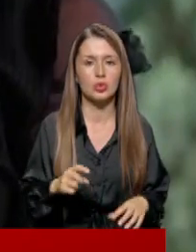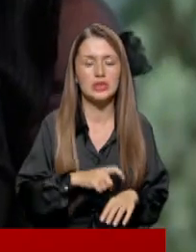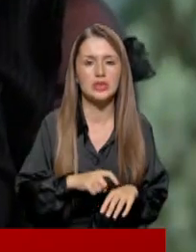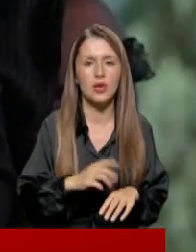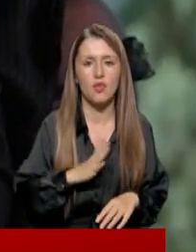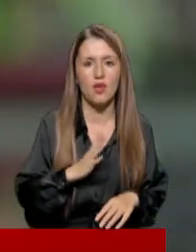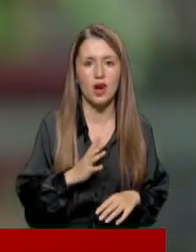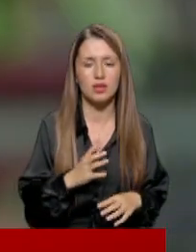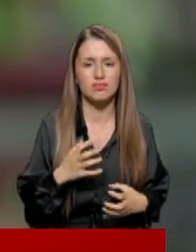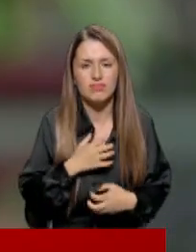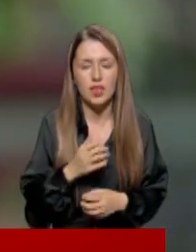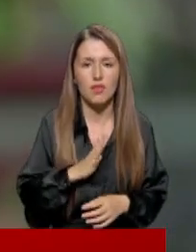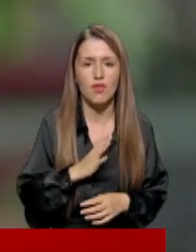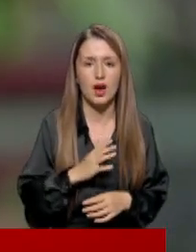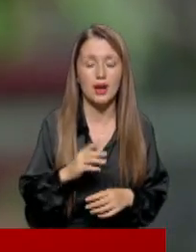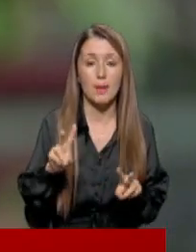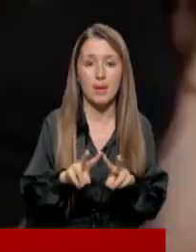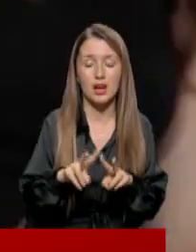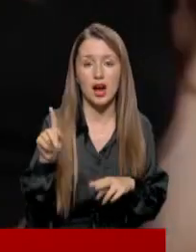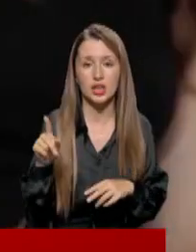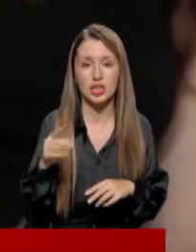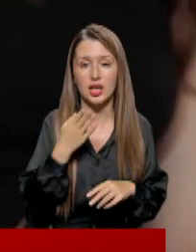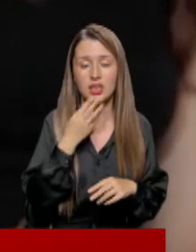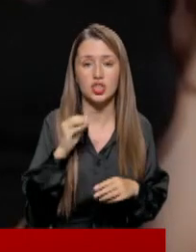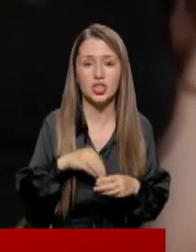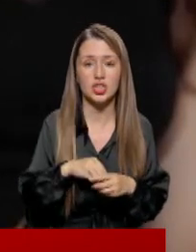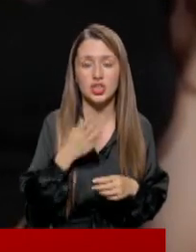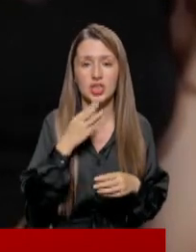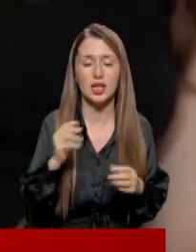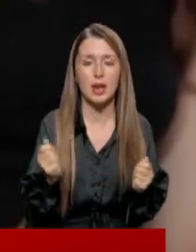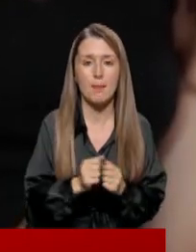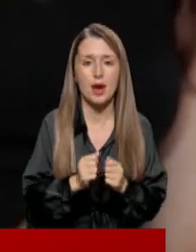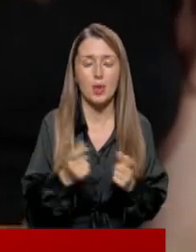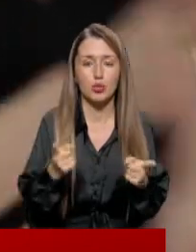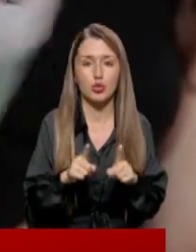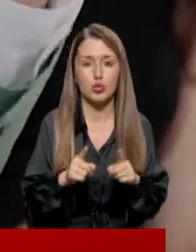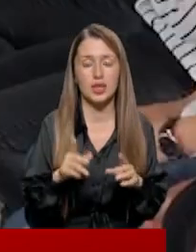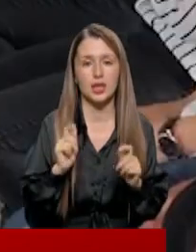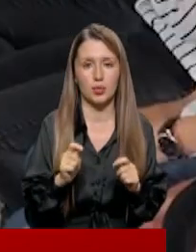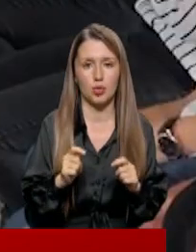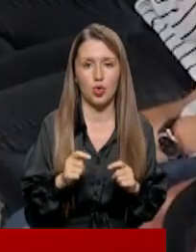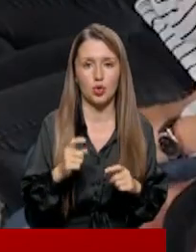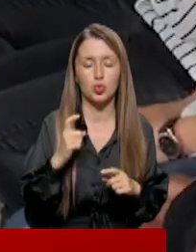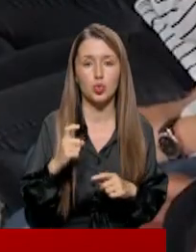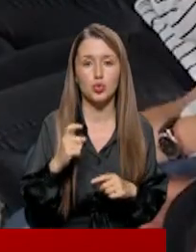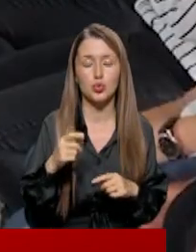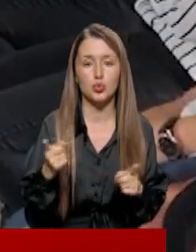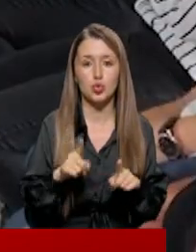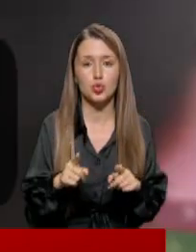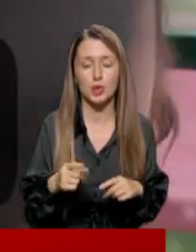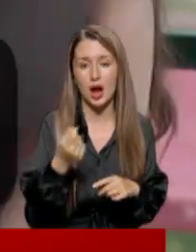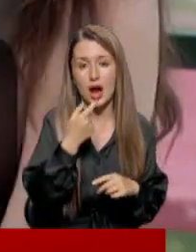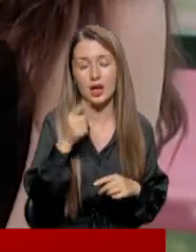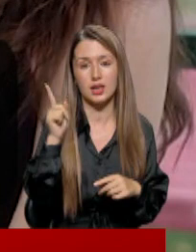öyle çok mi? Kaygılıyım. İYİ Parti Genel Başkanı Meral Akşener gençler için gençlerle beraber buluşmaları gerçekleştiriyor. 9. buluşmanın adresi